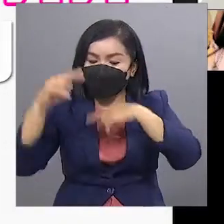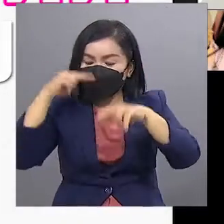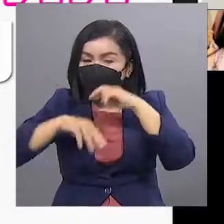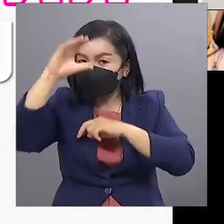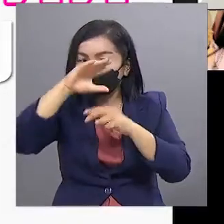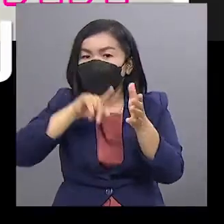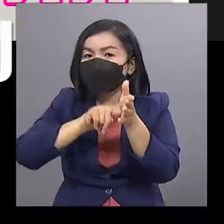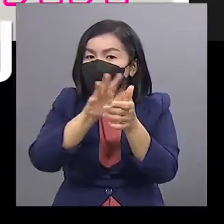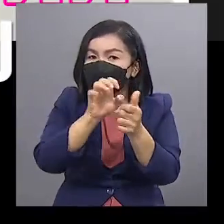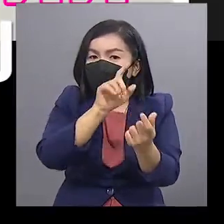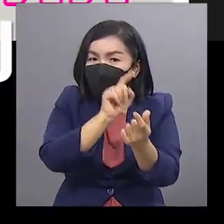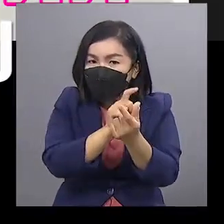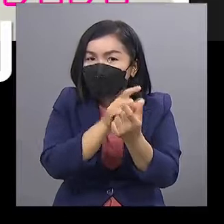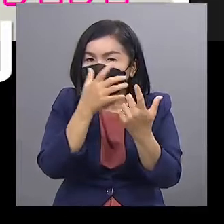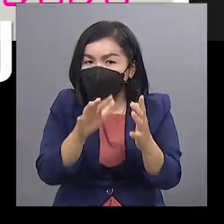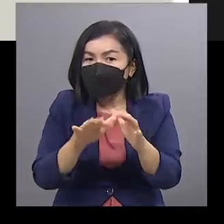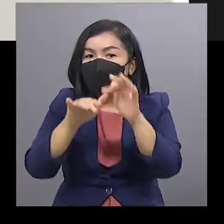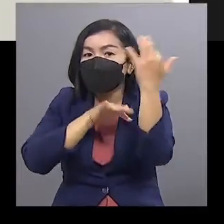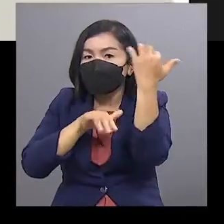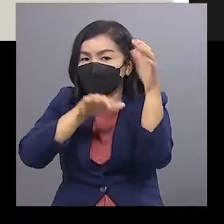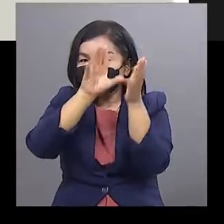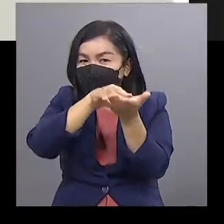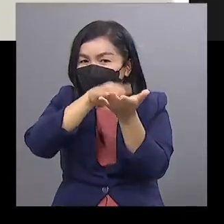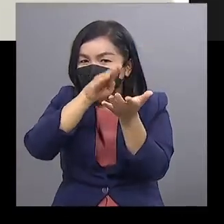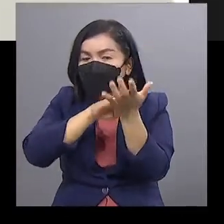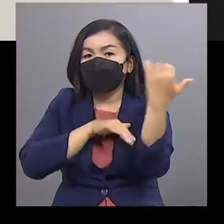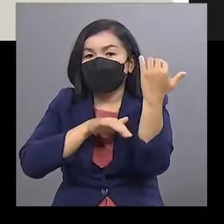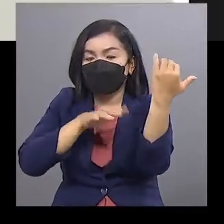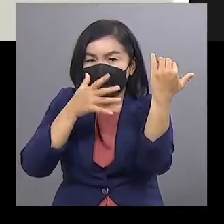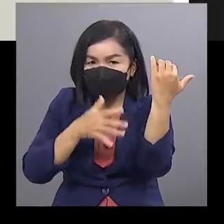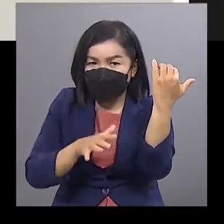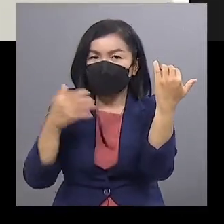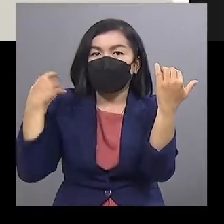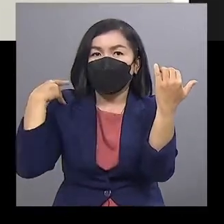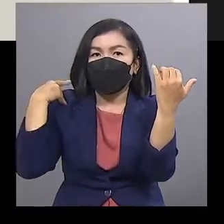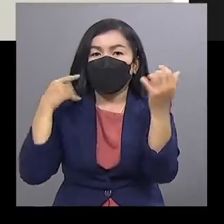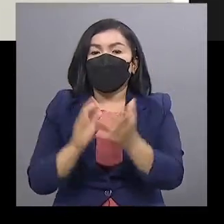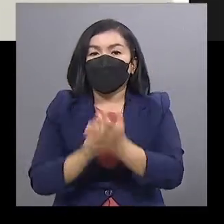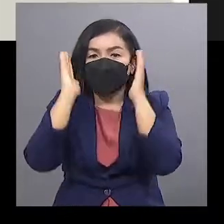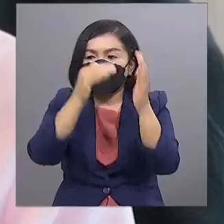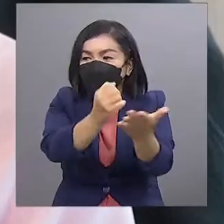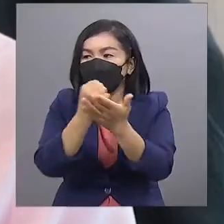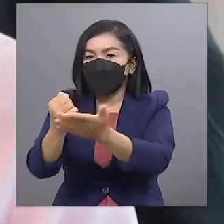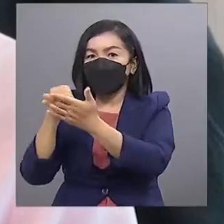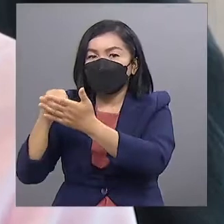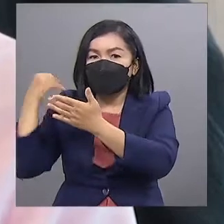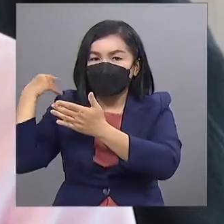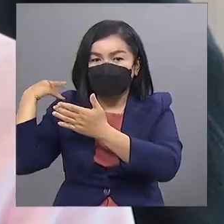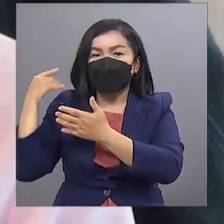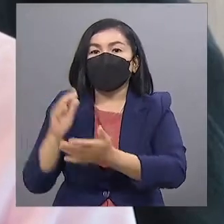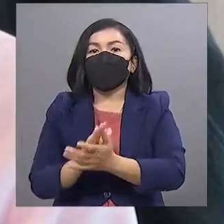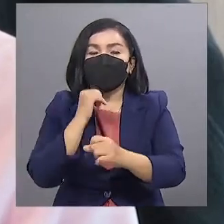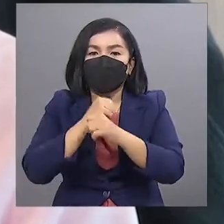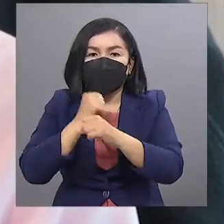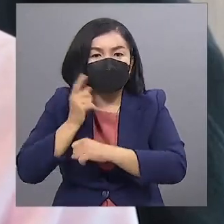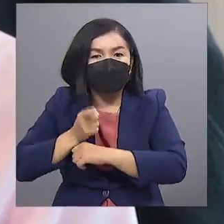้กคนไข้เข้าไปใระบบโลิจริงคือเรามีคนช่วยเราหลายแบบมากเลยนะคะคนที่แบบทำงประจำอยู่แล้ว